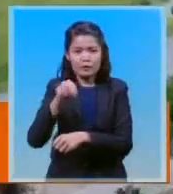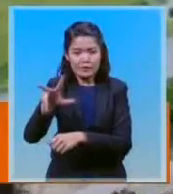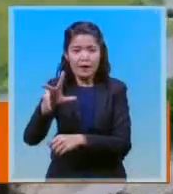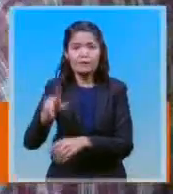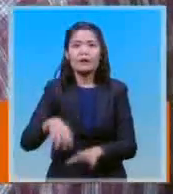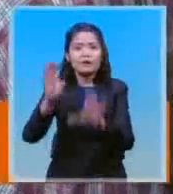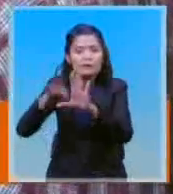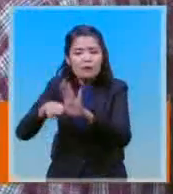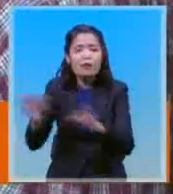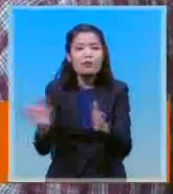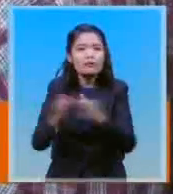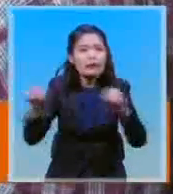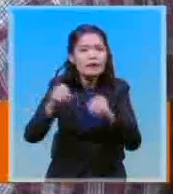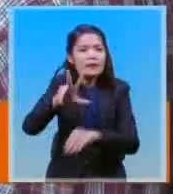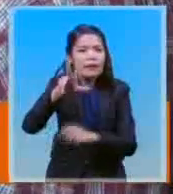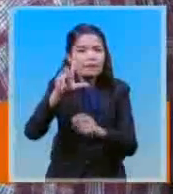ส่วน